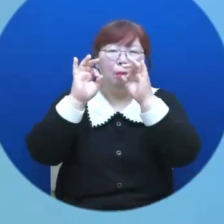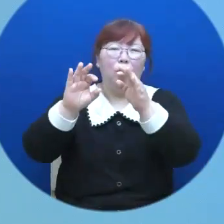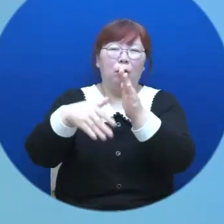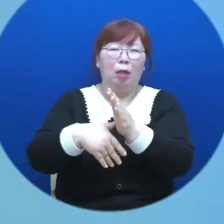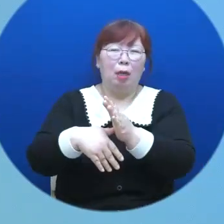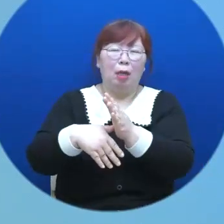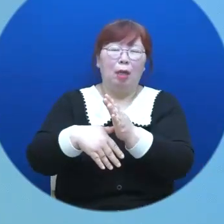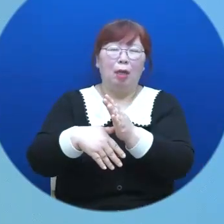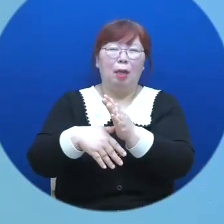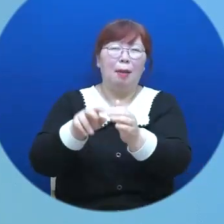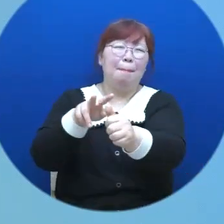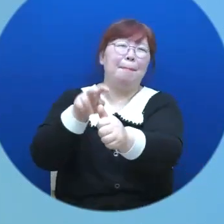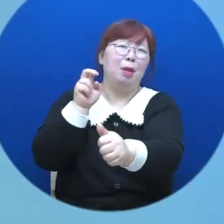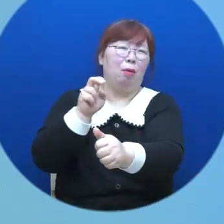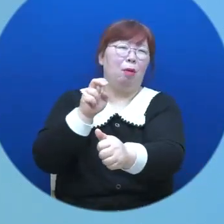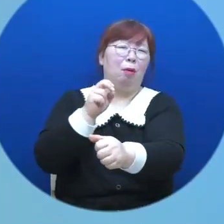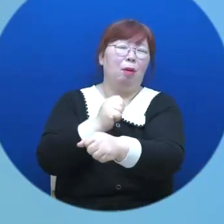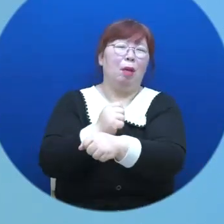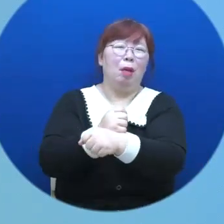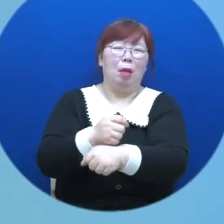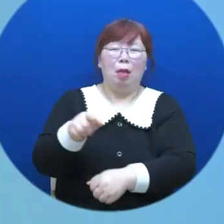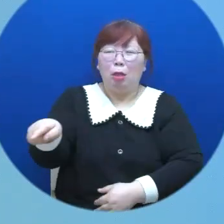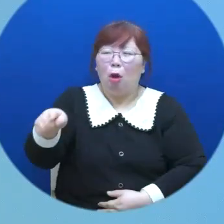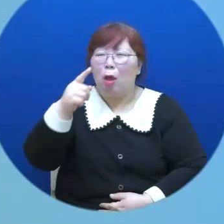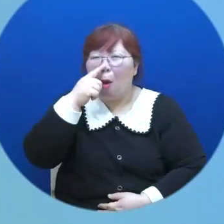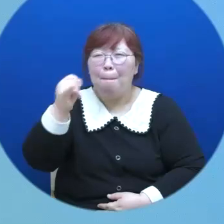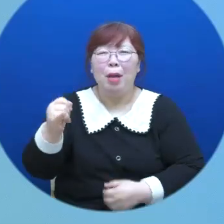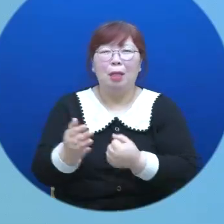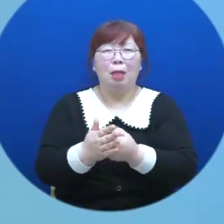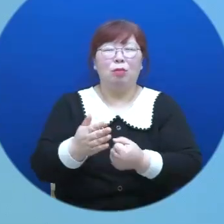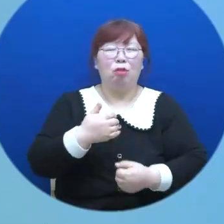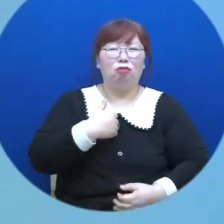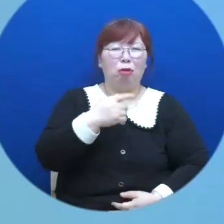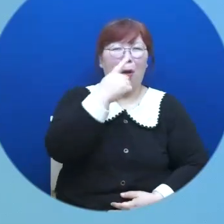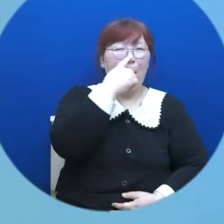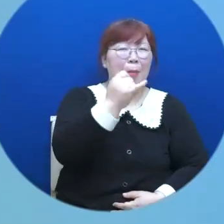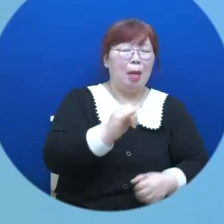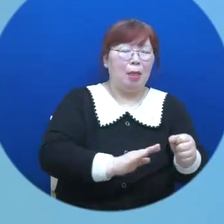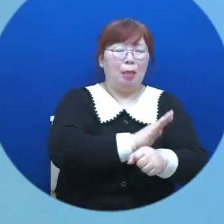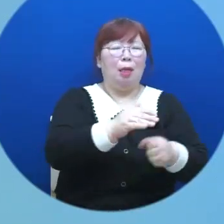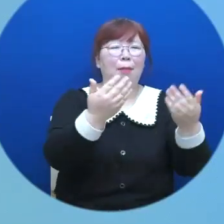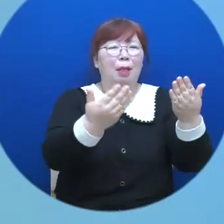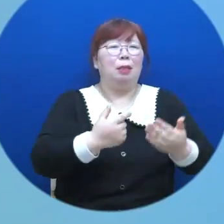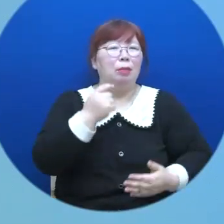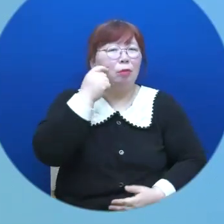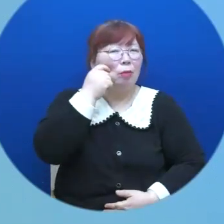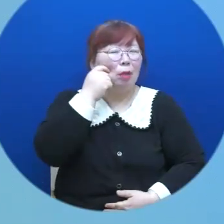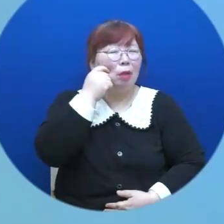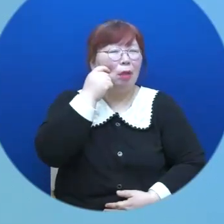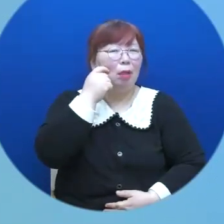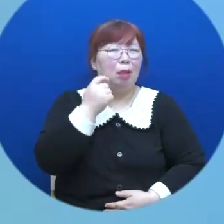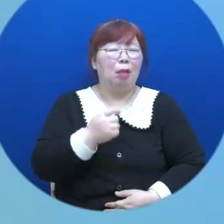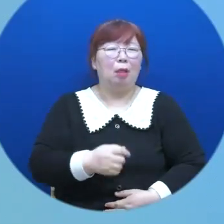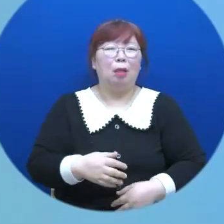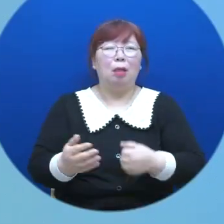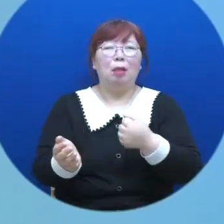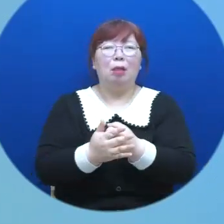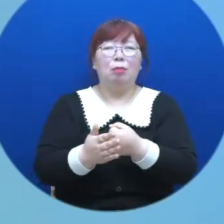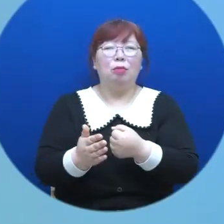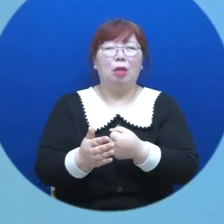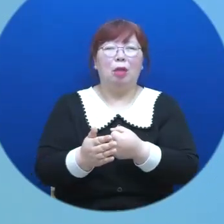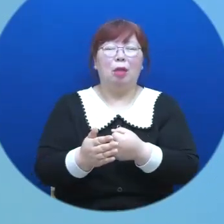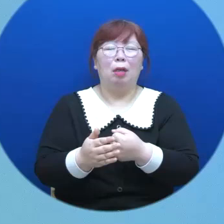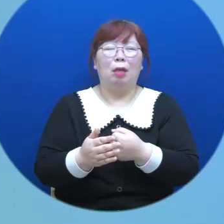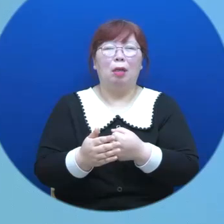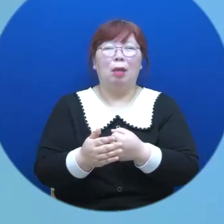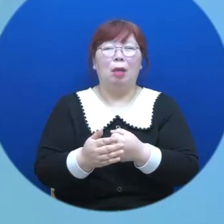거죠. 너희 엄마 때문에 우리 엄마 사랑받지 못해. 그러니까